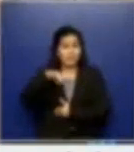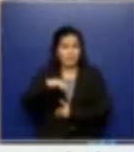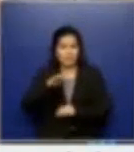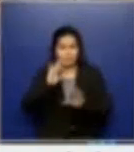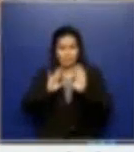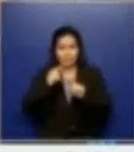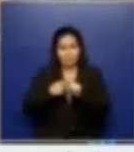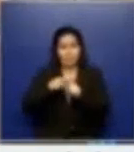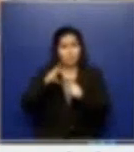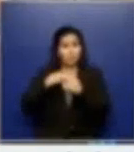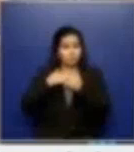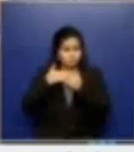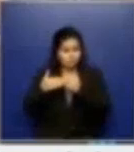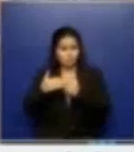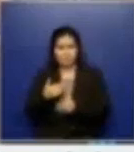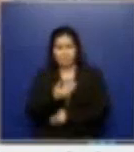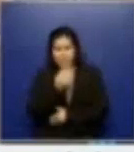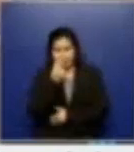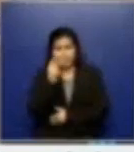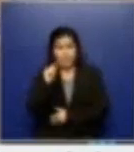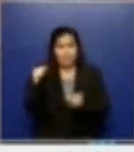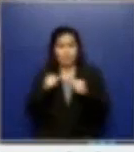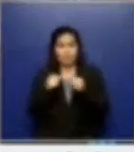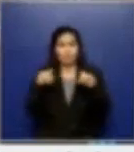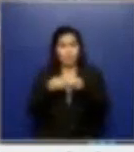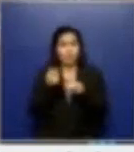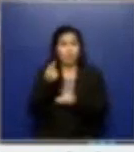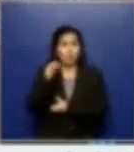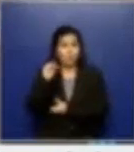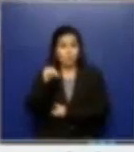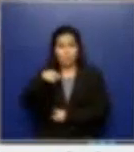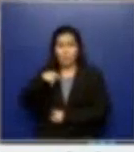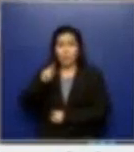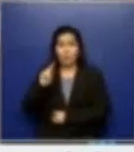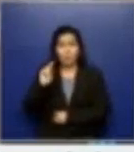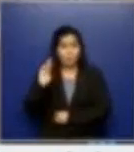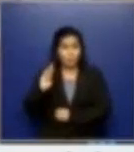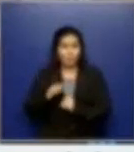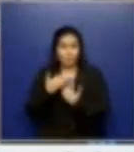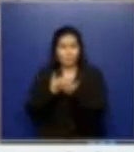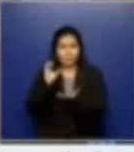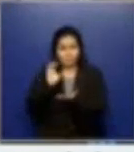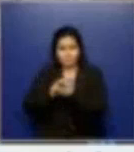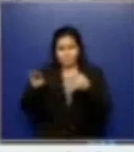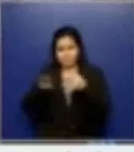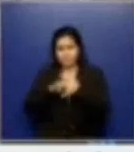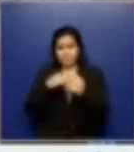ดือนผมจะได้เห็นพระราชบัญญัติงบประมาณกลางปี